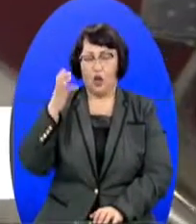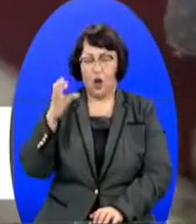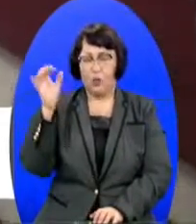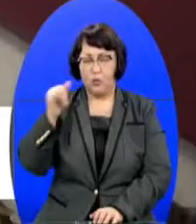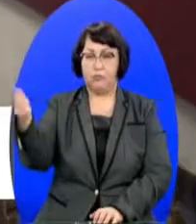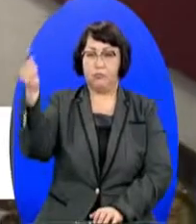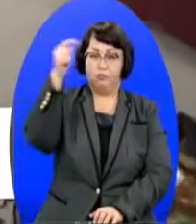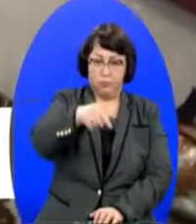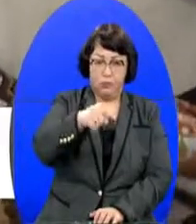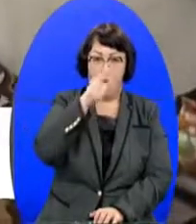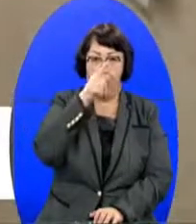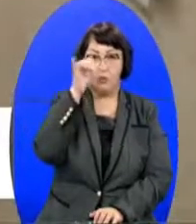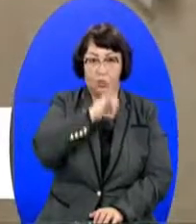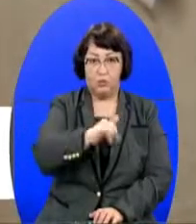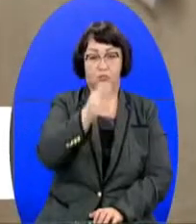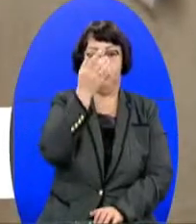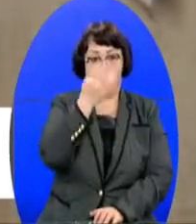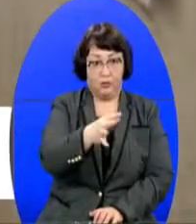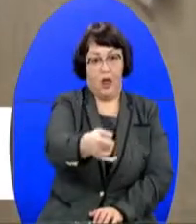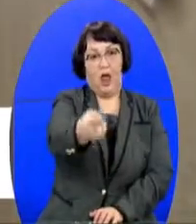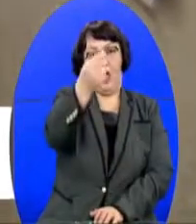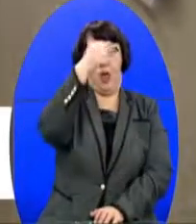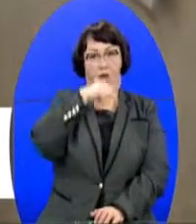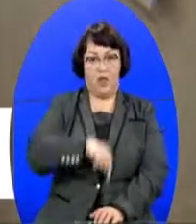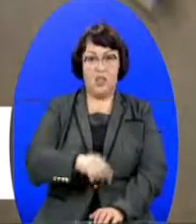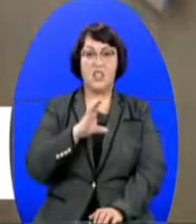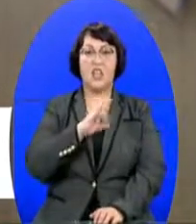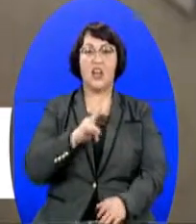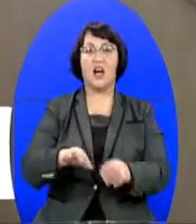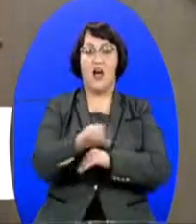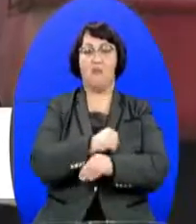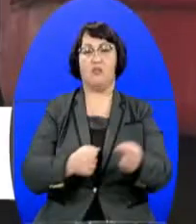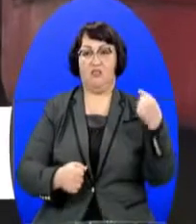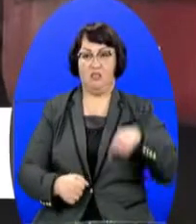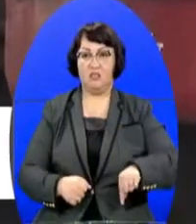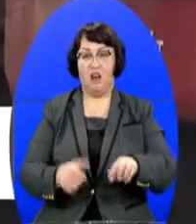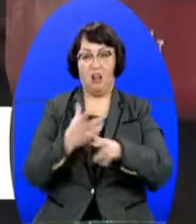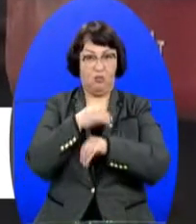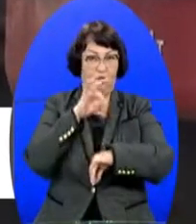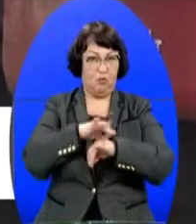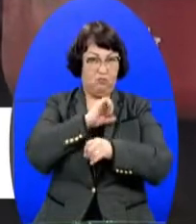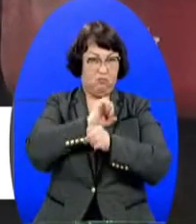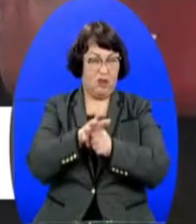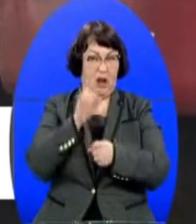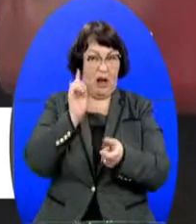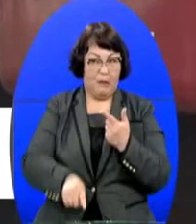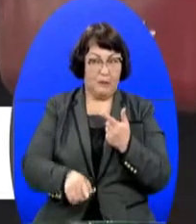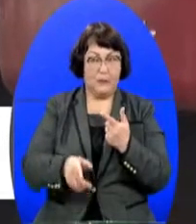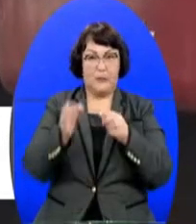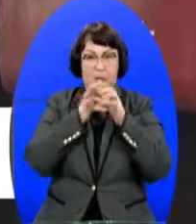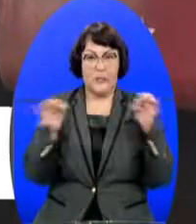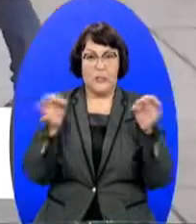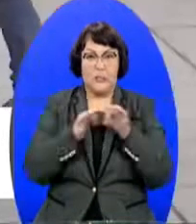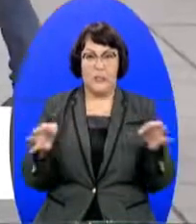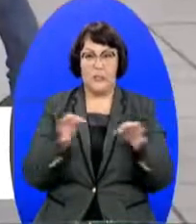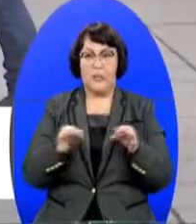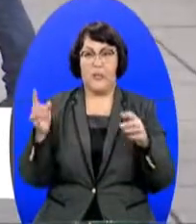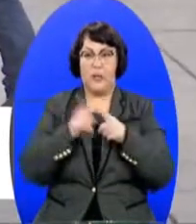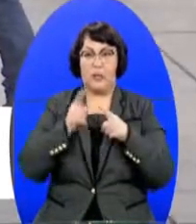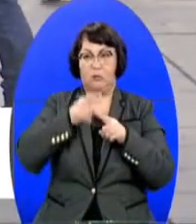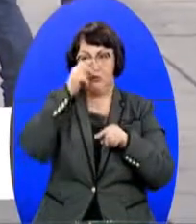тэргээр Сэлэнг аймагт иржээ. Яг ийм байдлаар халдвар орж ирэх магадлал өндөр тул төмөр замын тээвэр дээр танилт судалгааг нарийн явуулах нь чухал